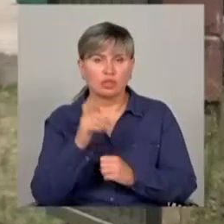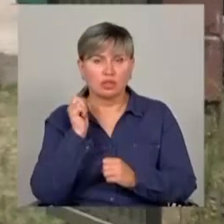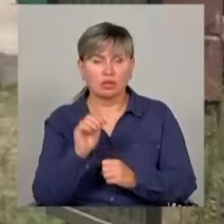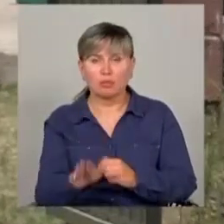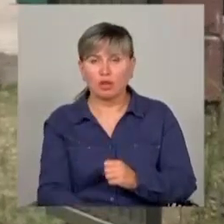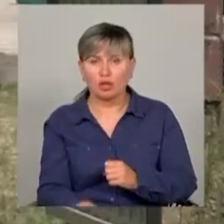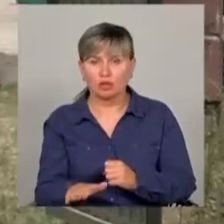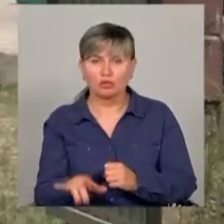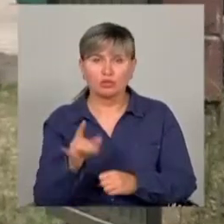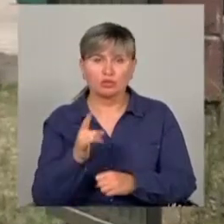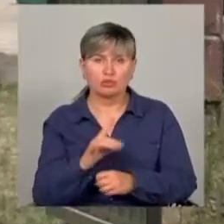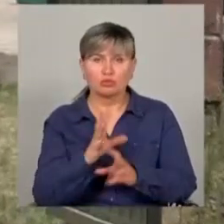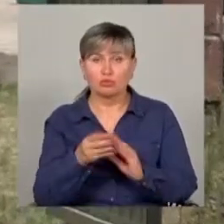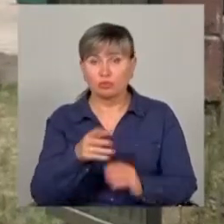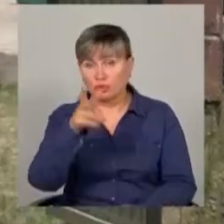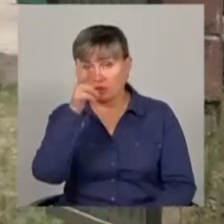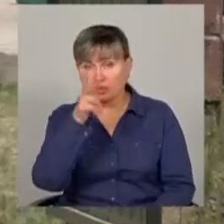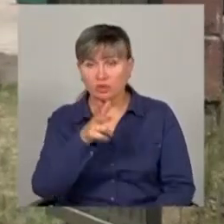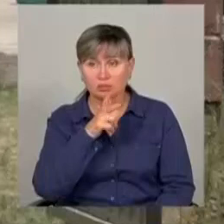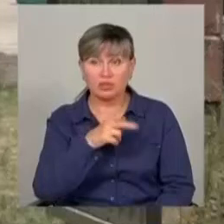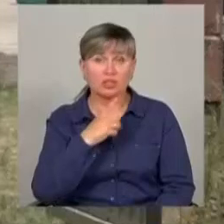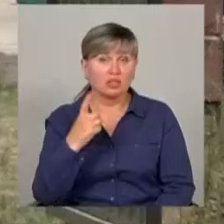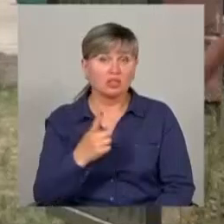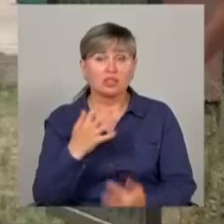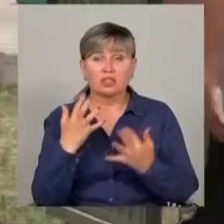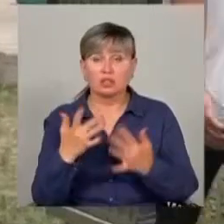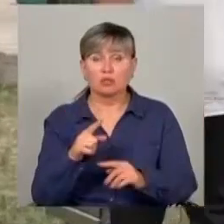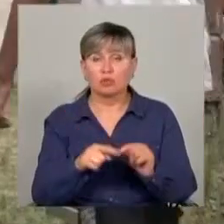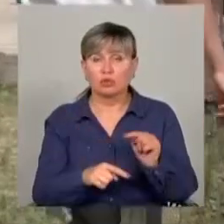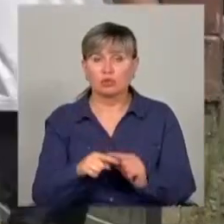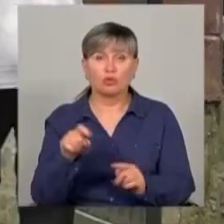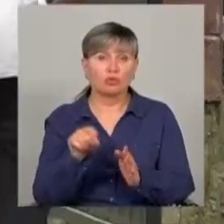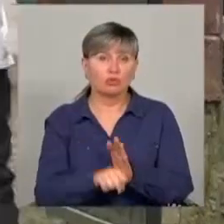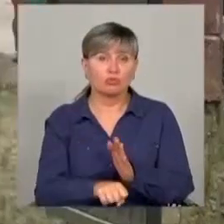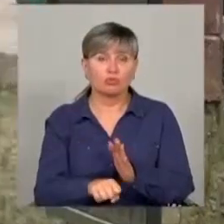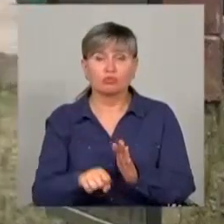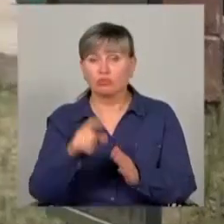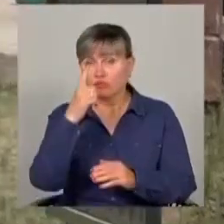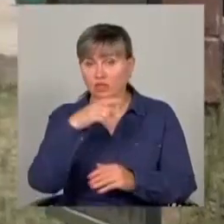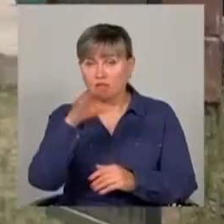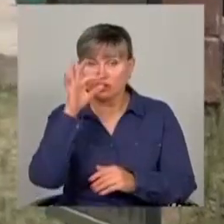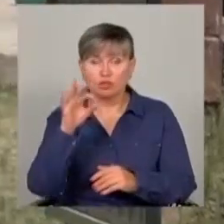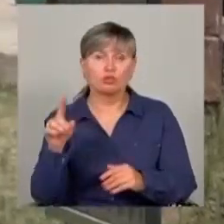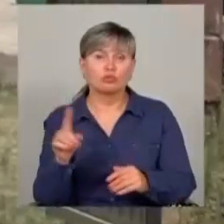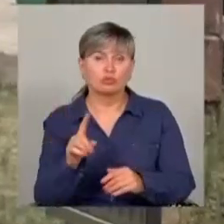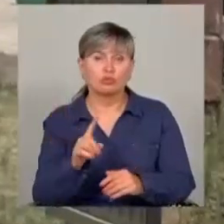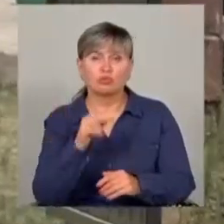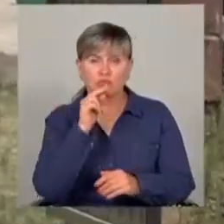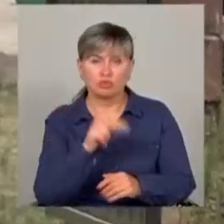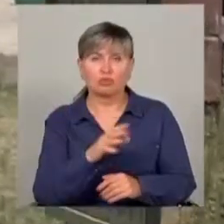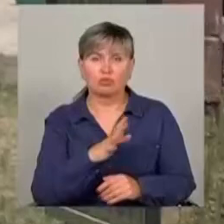самому младшему ребенку всего 3 месяца. Единственное требование родственников убитого к правоохранительным органам, чтобы виновные